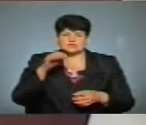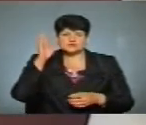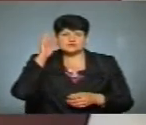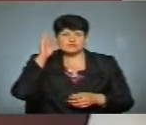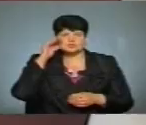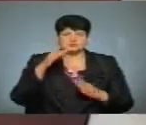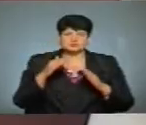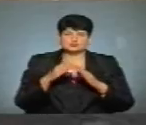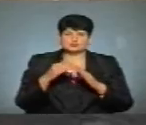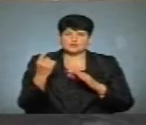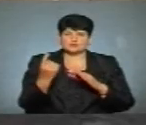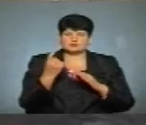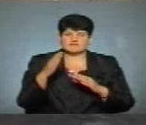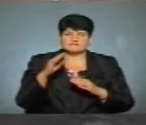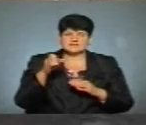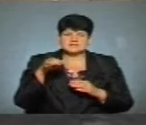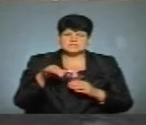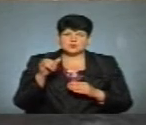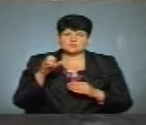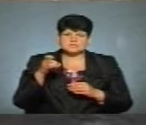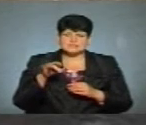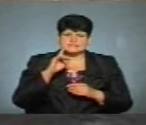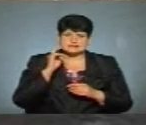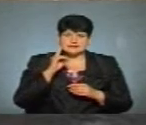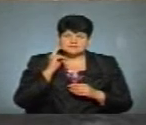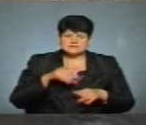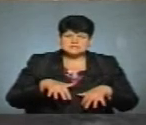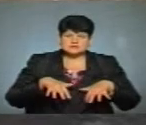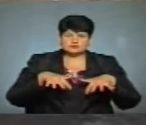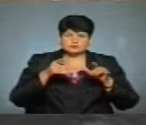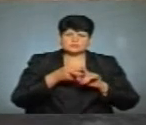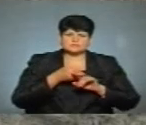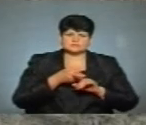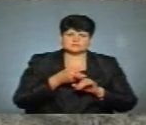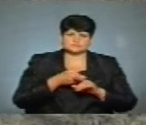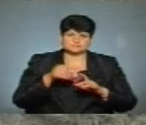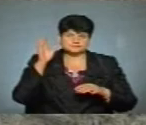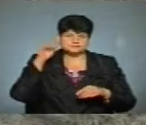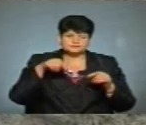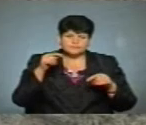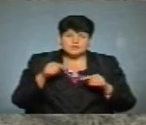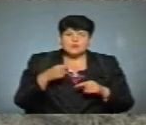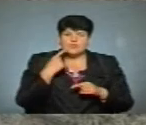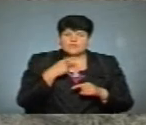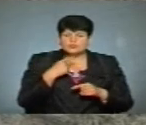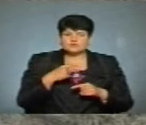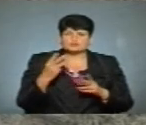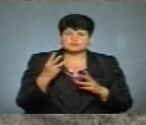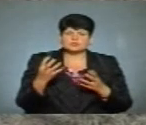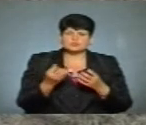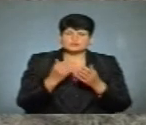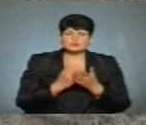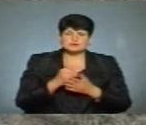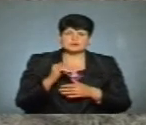домогосподарств у селах Коропець, Вістря та Устя-Зелене, які затопило через паводок на Дністрі. За словами речниці пожежно-рятувальної служби